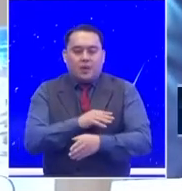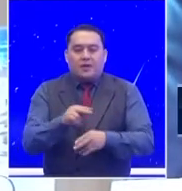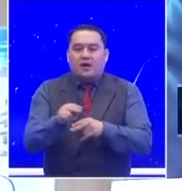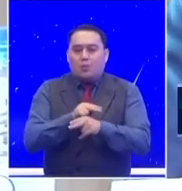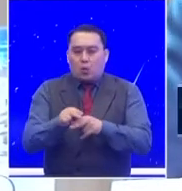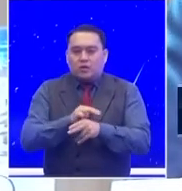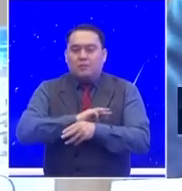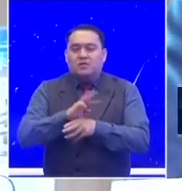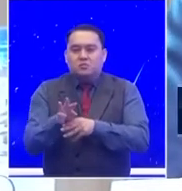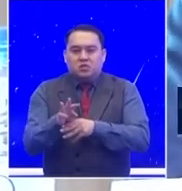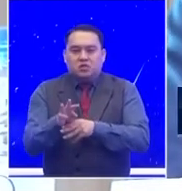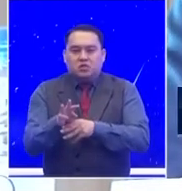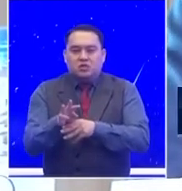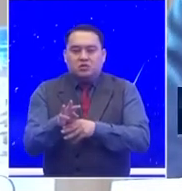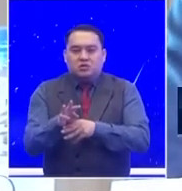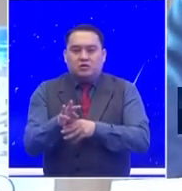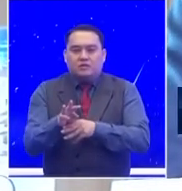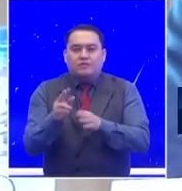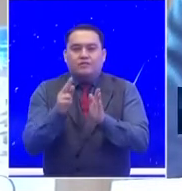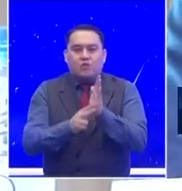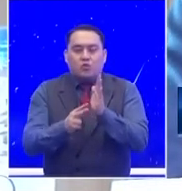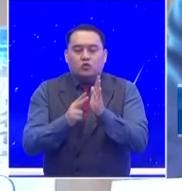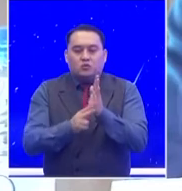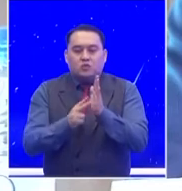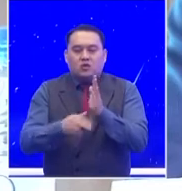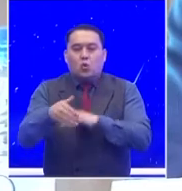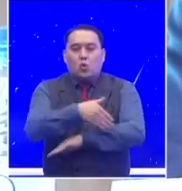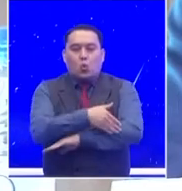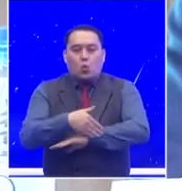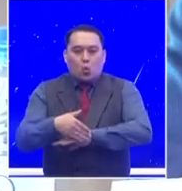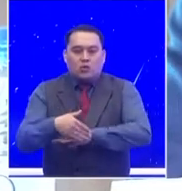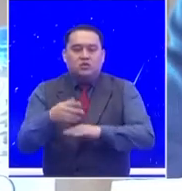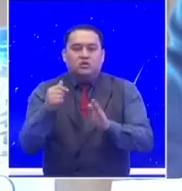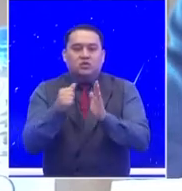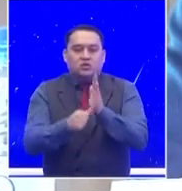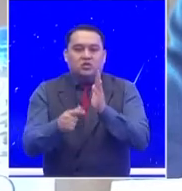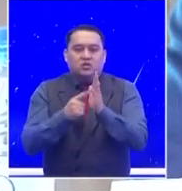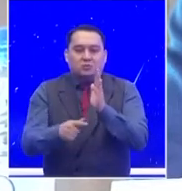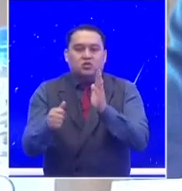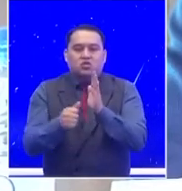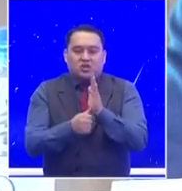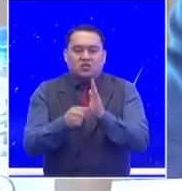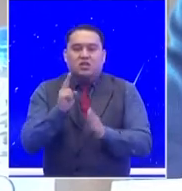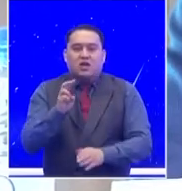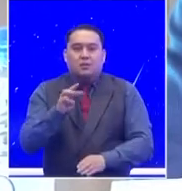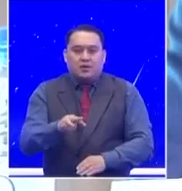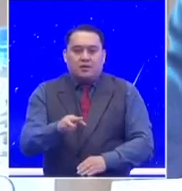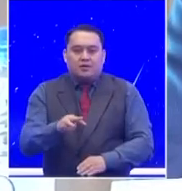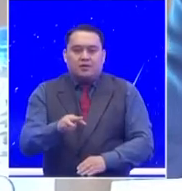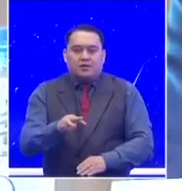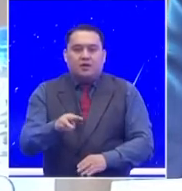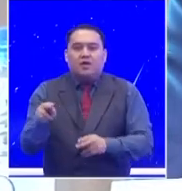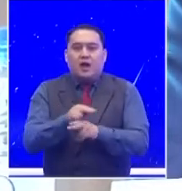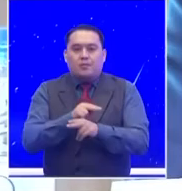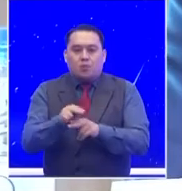ремонта охвачены части 80 улиц протяженностью более 76 километров. В ходе